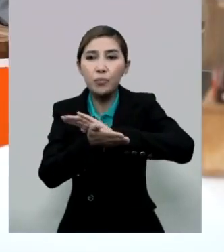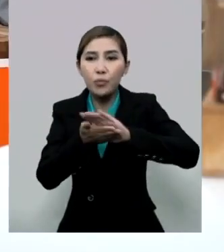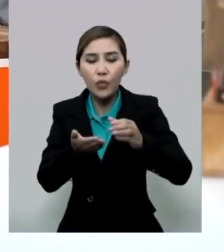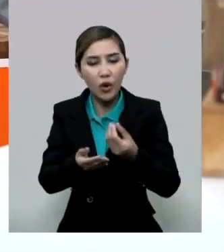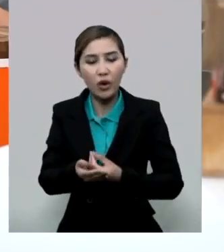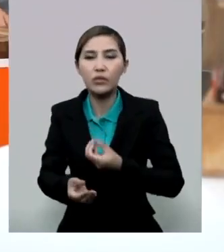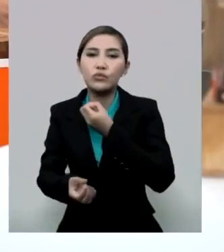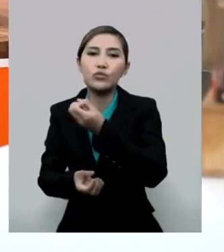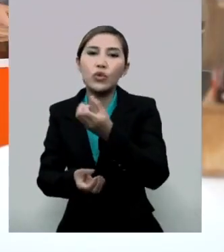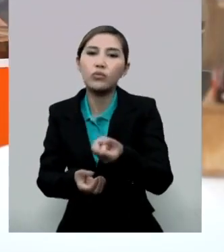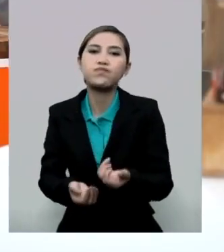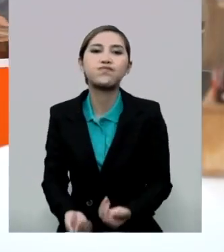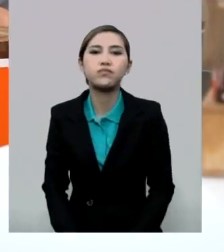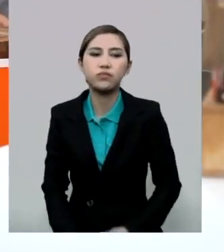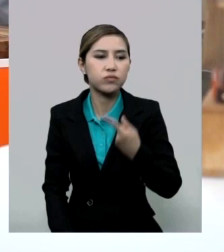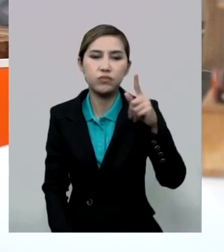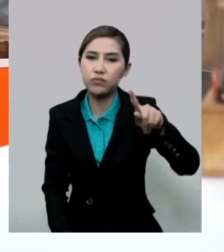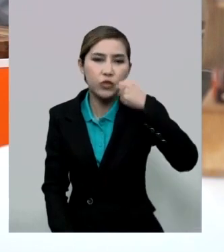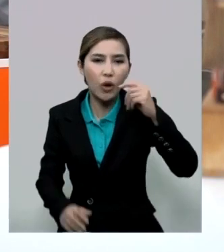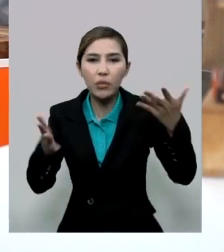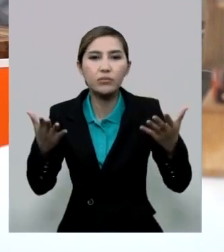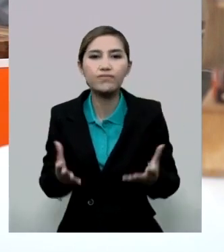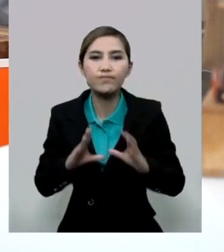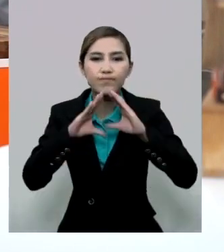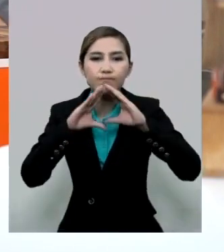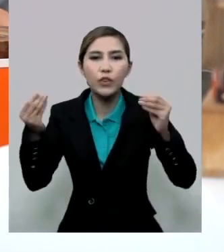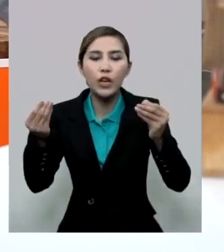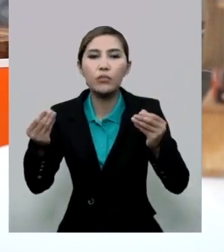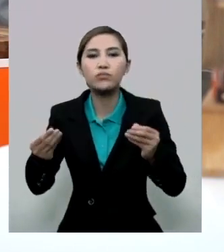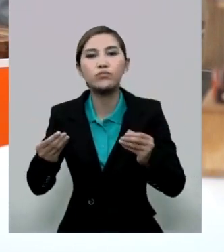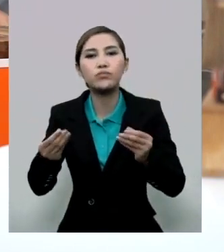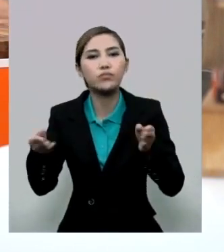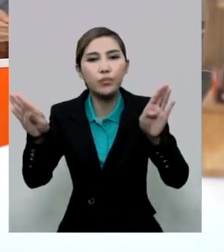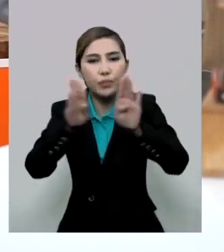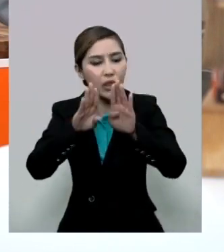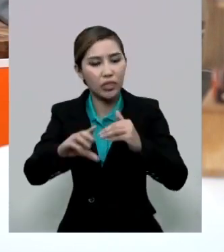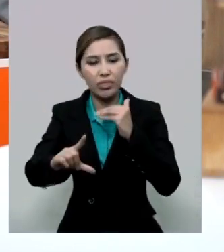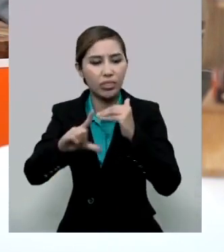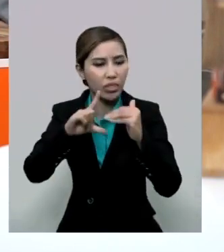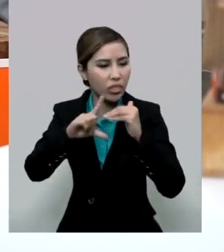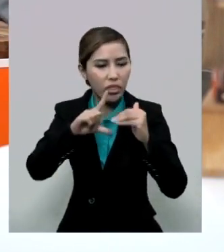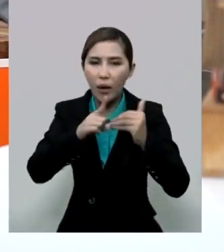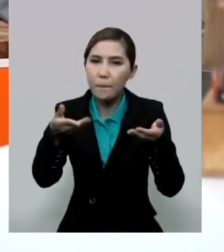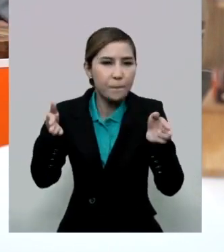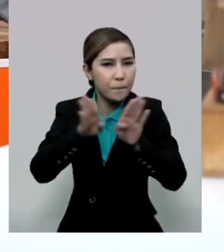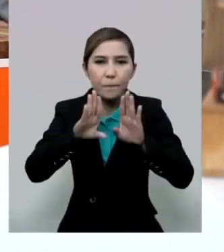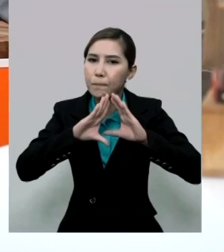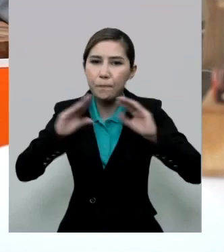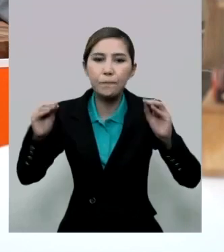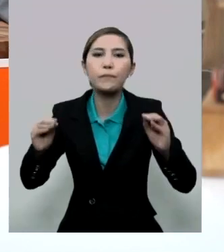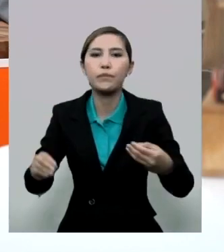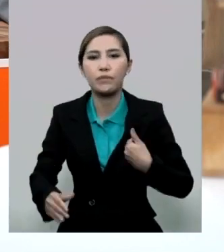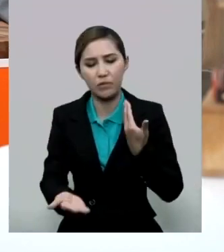มาจริงๆก็คือเพจที่เราทักไปอย่างเงี้ยค่ะเขาไม่ตอบเลยแล้วเขาก็เหมือนมาบล็อกเราไปเลยเราส่งอะไรหาเขาไม่ได้เลยอะไรอย่างเงี้ยค่ะ